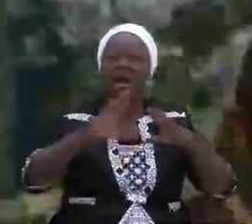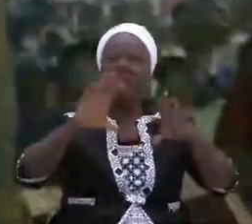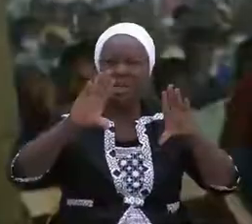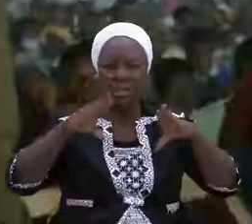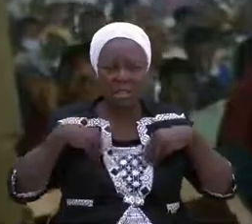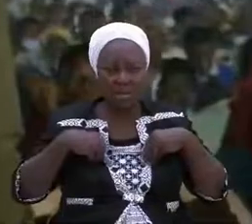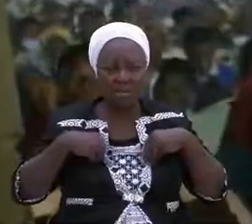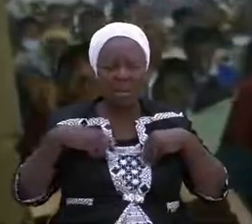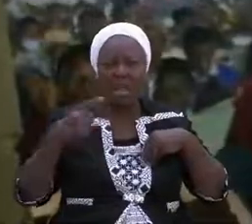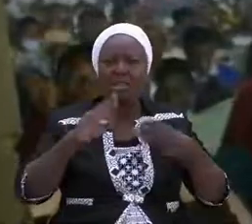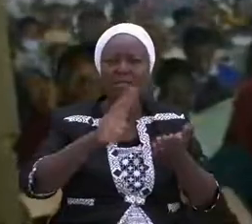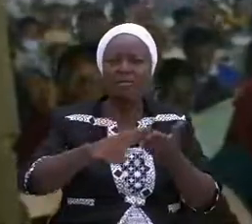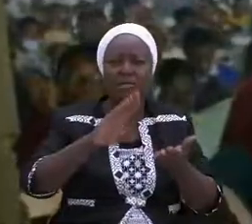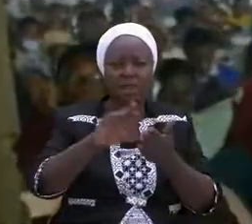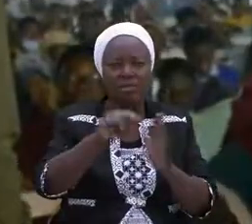J'accepte le pardon.